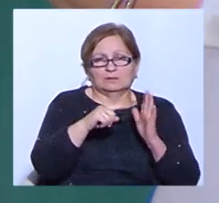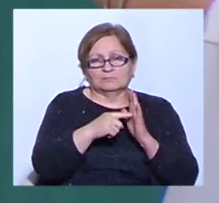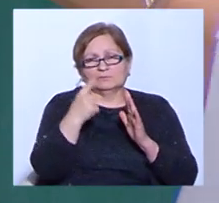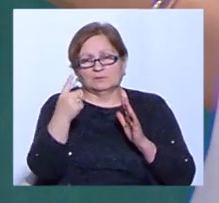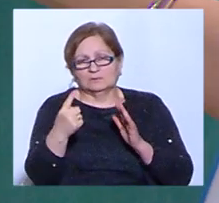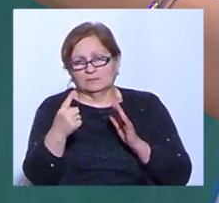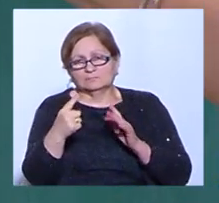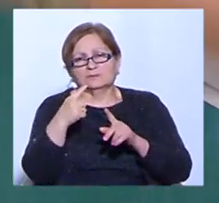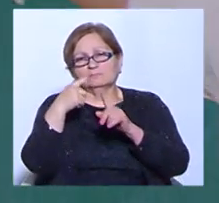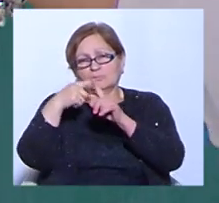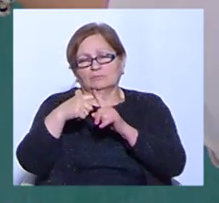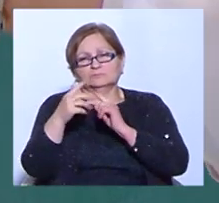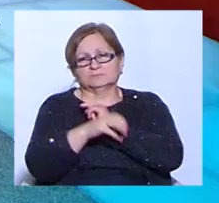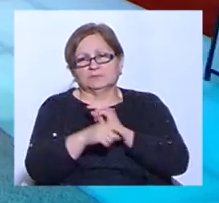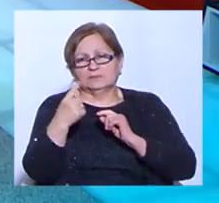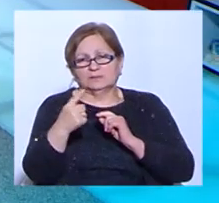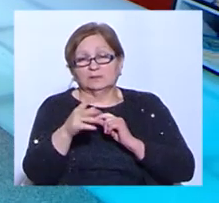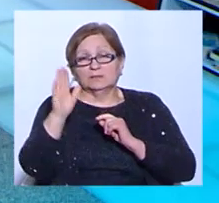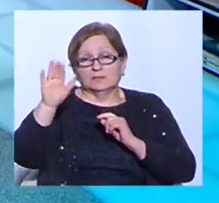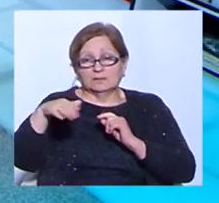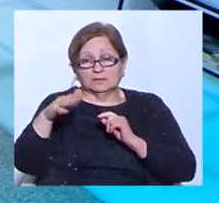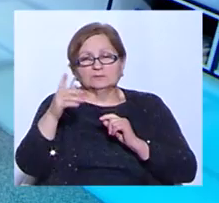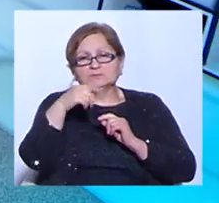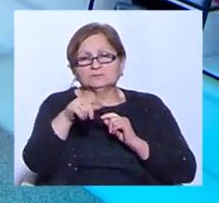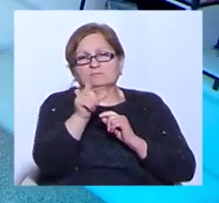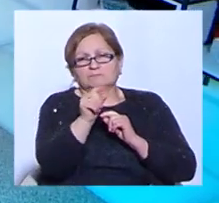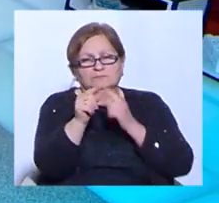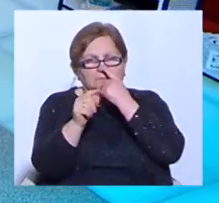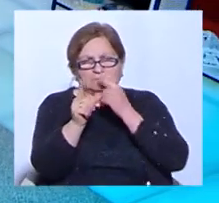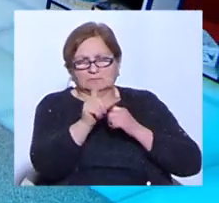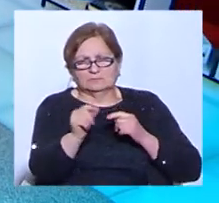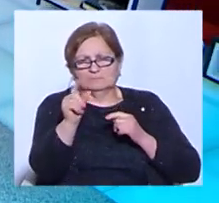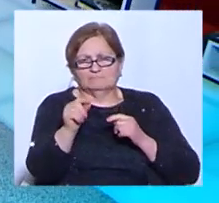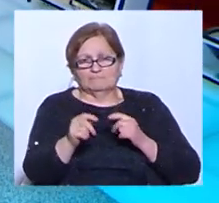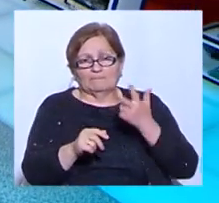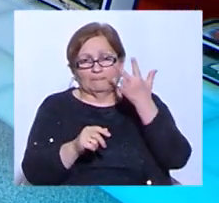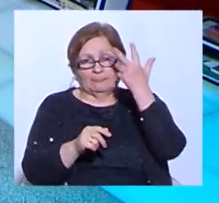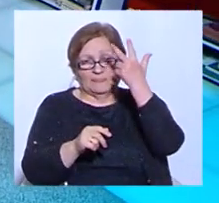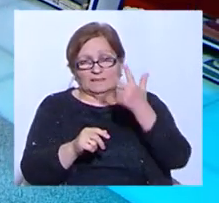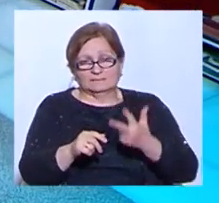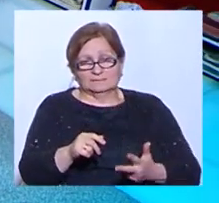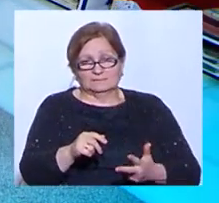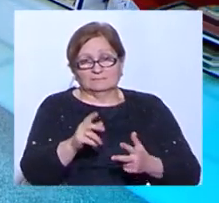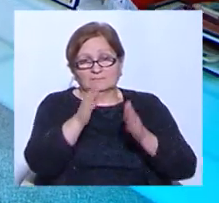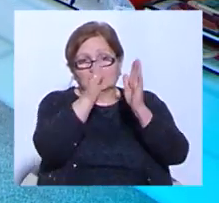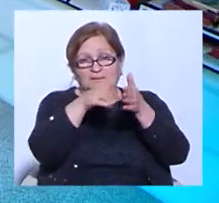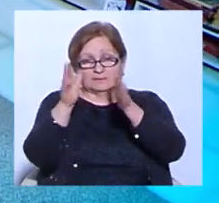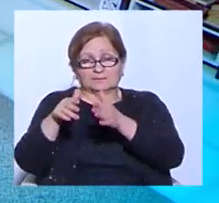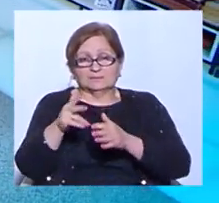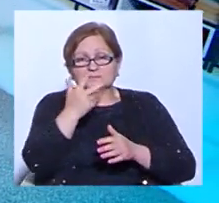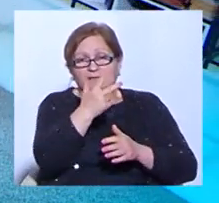და 1-იანი. შემდეგზე ისევ დააწყვილა ესე. არის 3 რიგით რო იწყებს, ხო? 3-ჯერ 3,